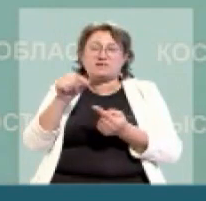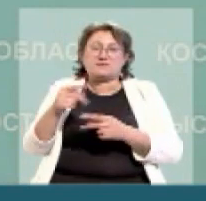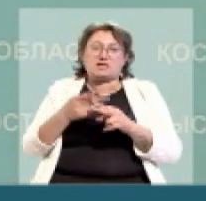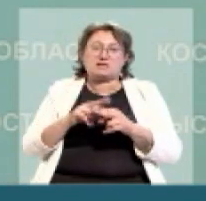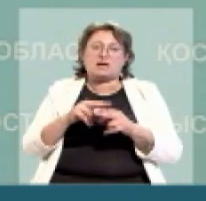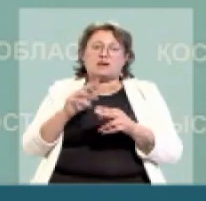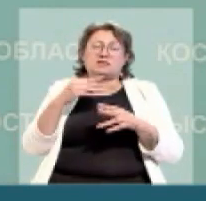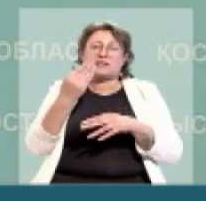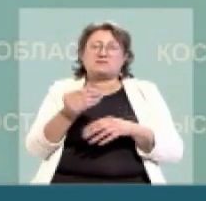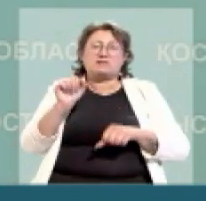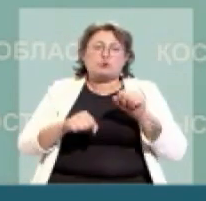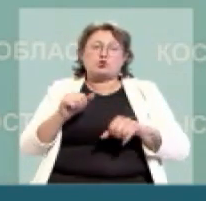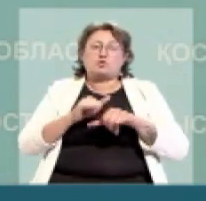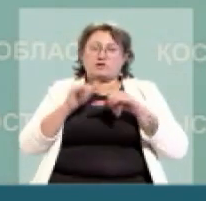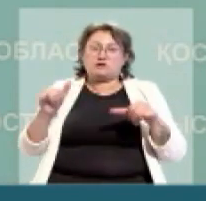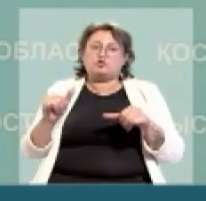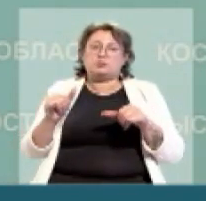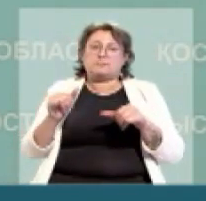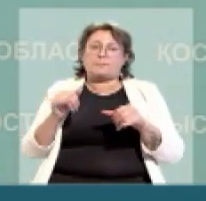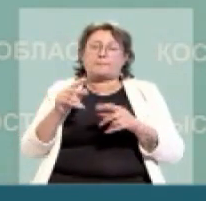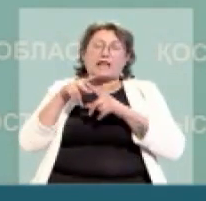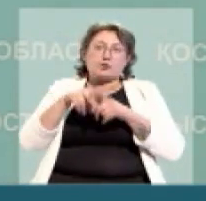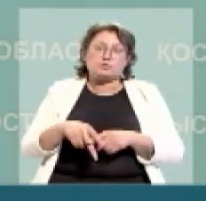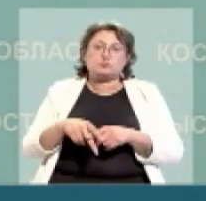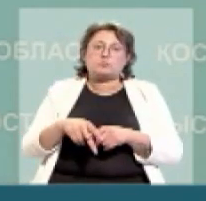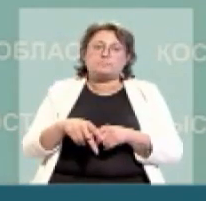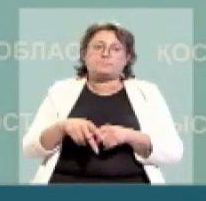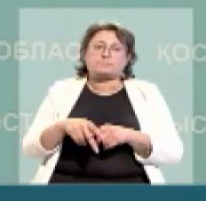это даст возможность увеличить нагрузку